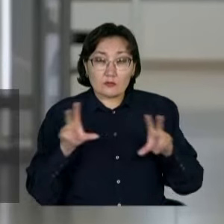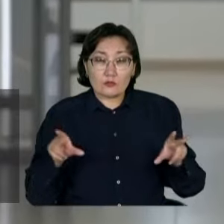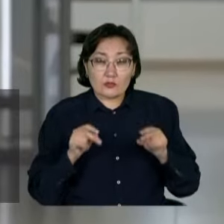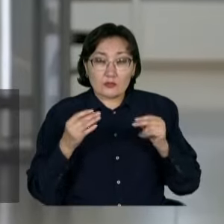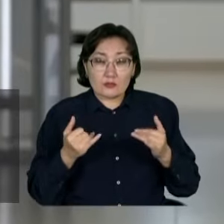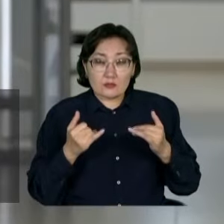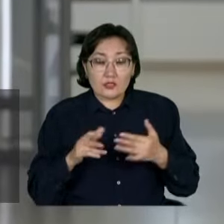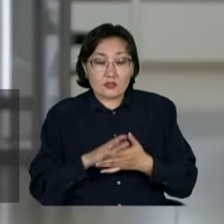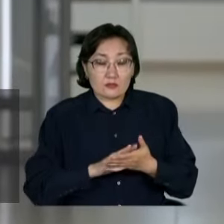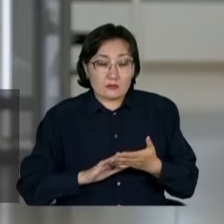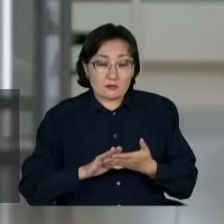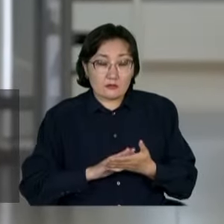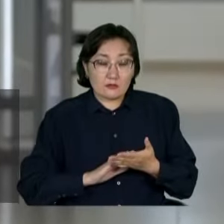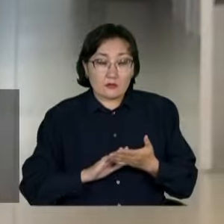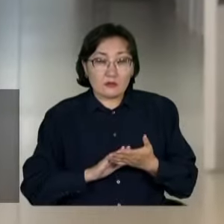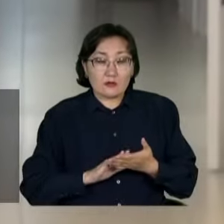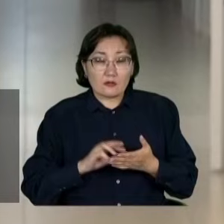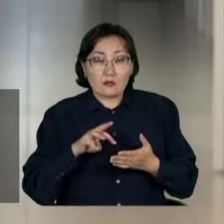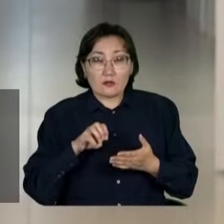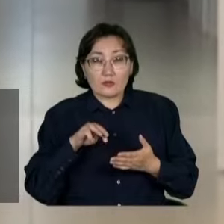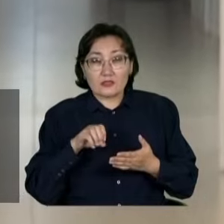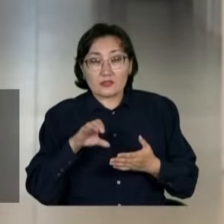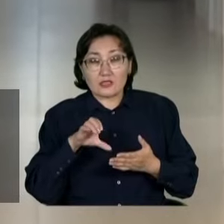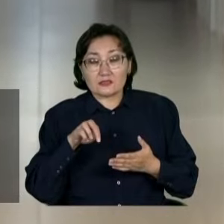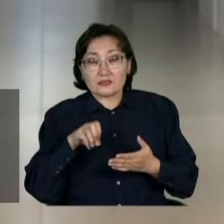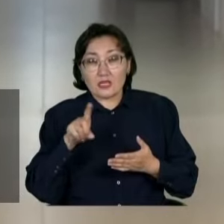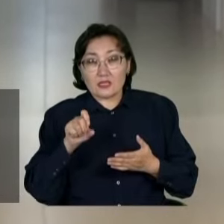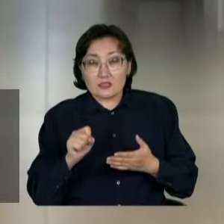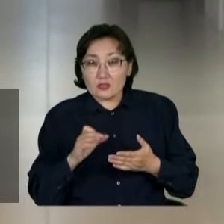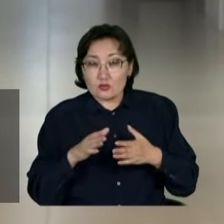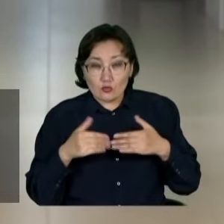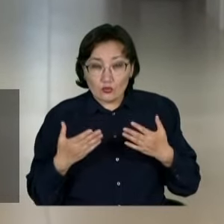Қазір ешқандай метастаз жоқ. Химия алмайды, бұл кісі таргетін терапия